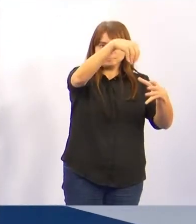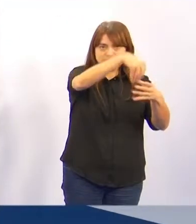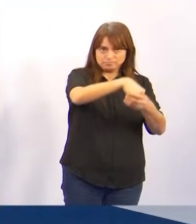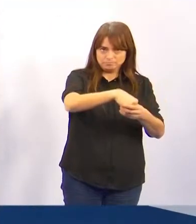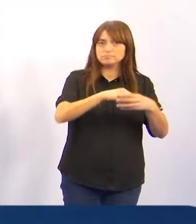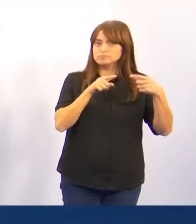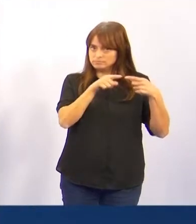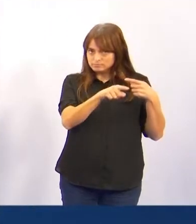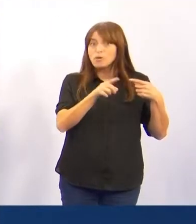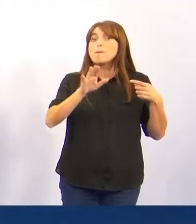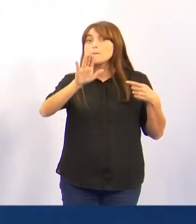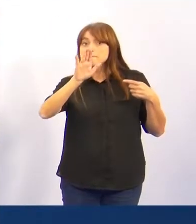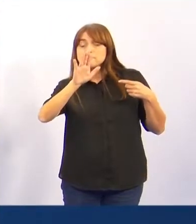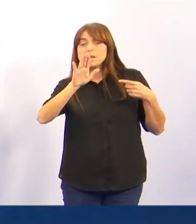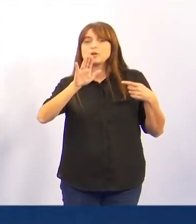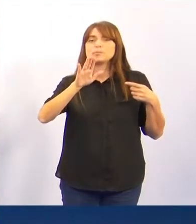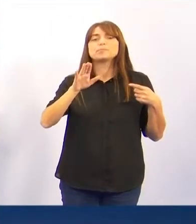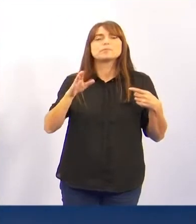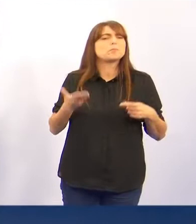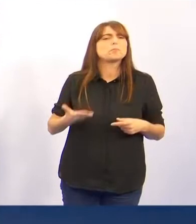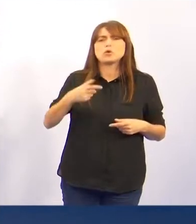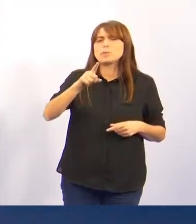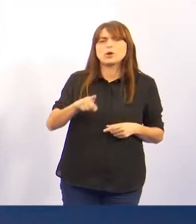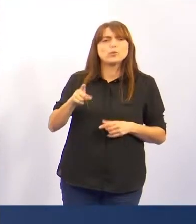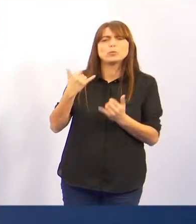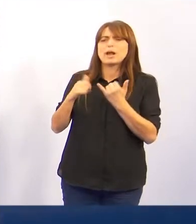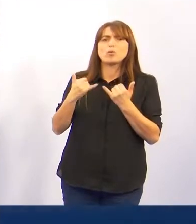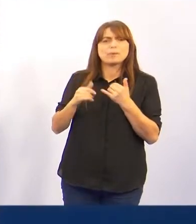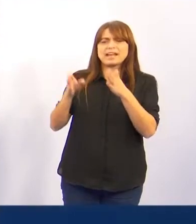pis. Però el que és més important és la seva recuperació, que això s'aconsegueix amb